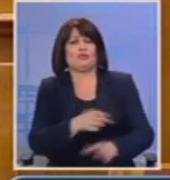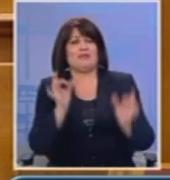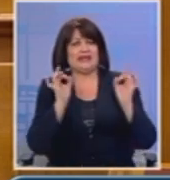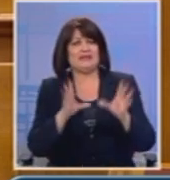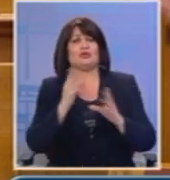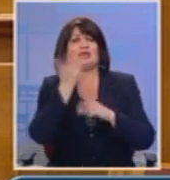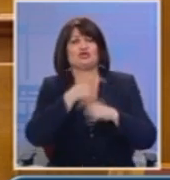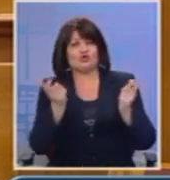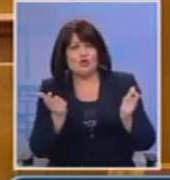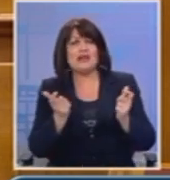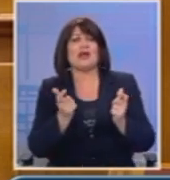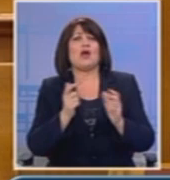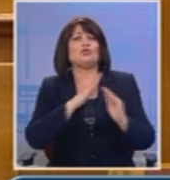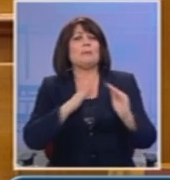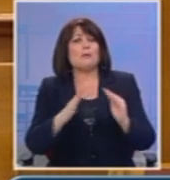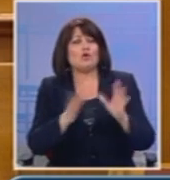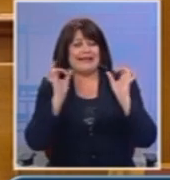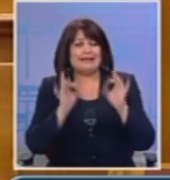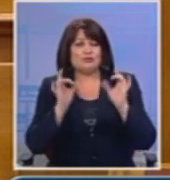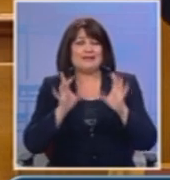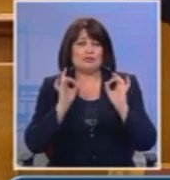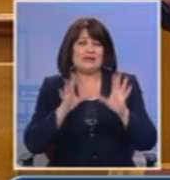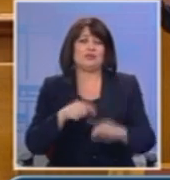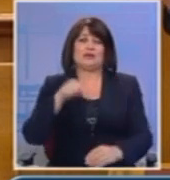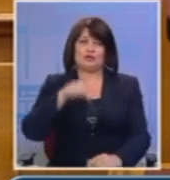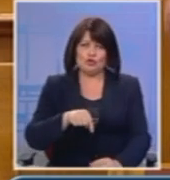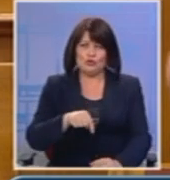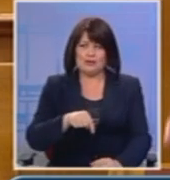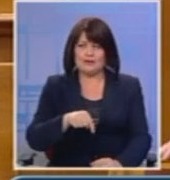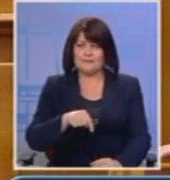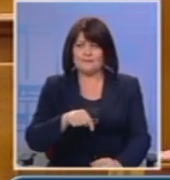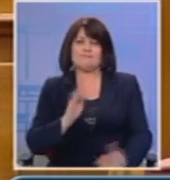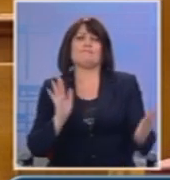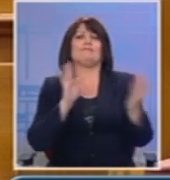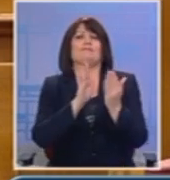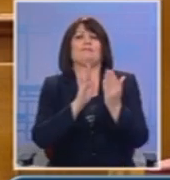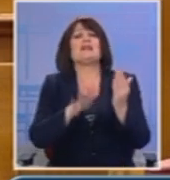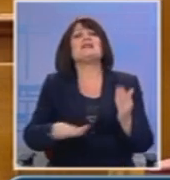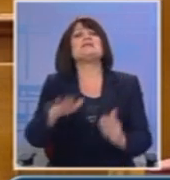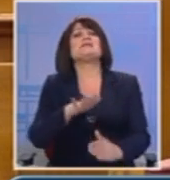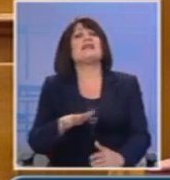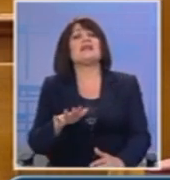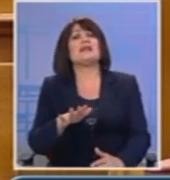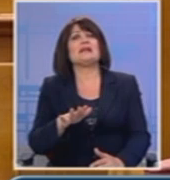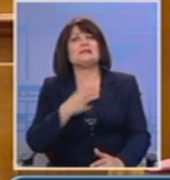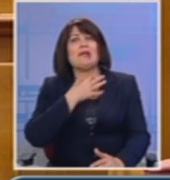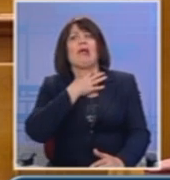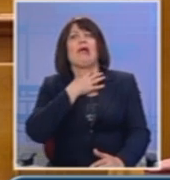ούτε σχολεία ούτε πρόνοια τώρα αντιμετωπίζουμε συνθήκες πιστωτικής